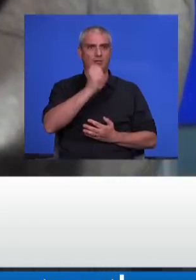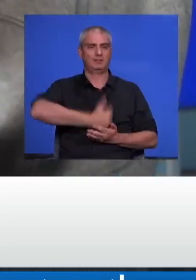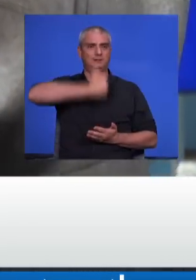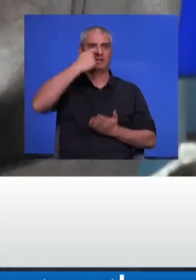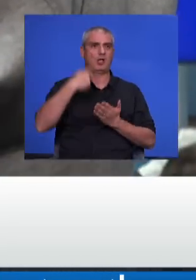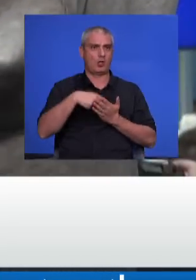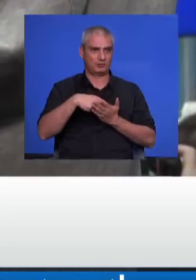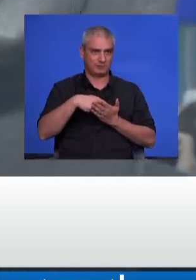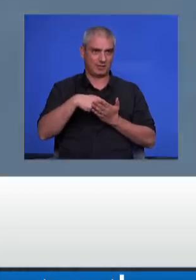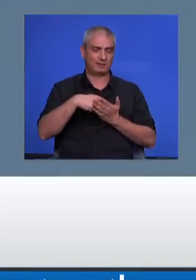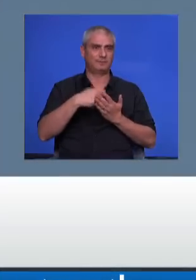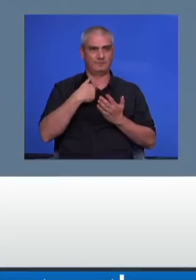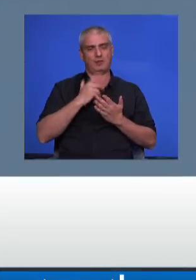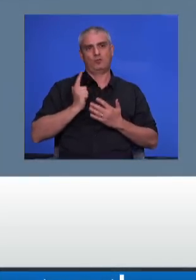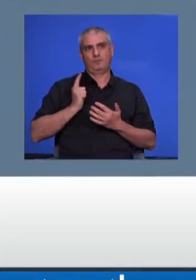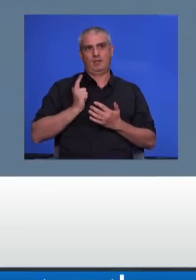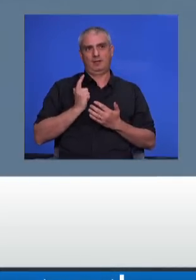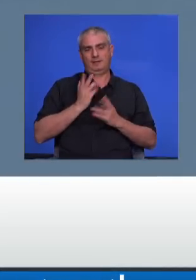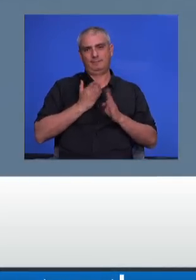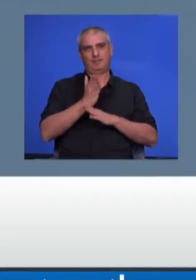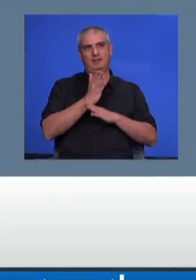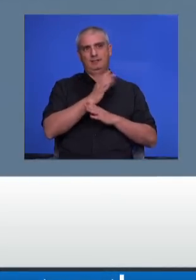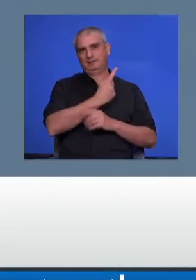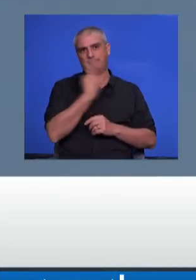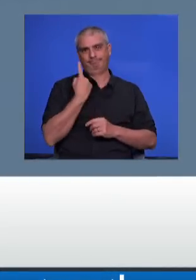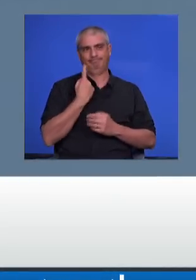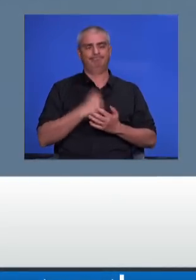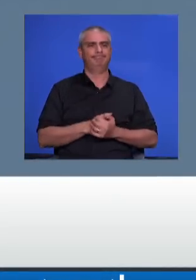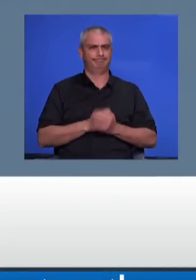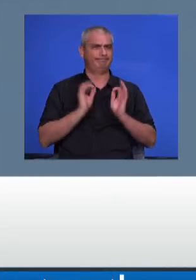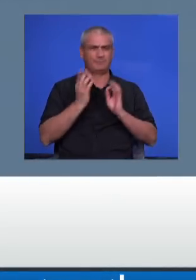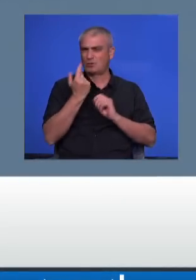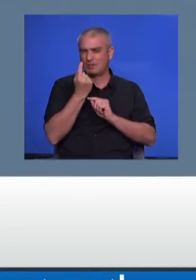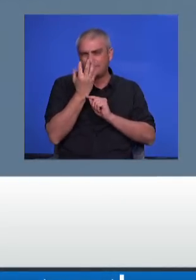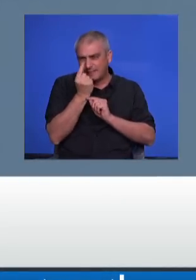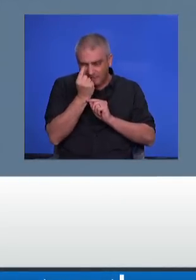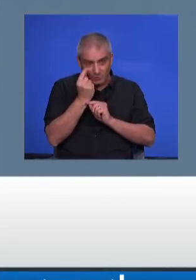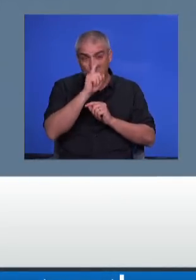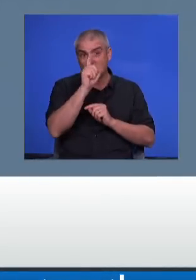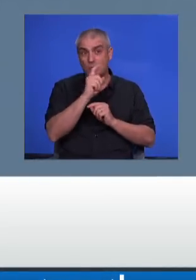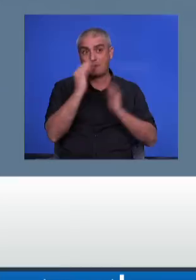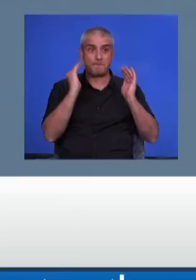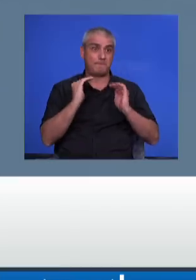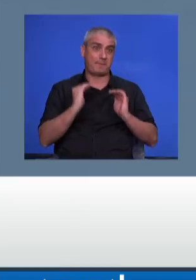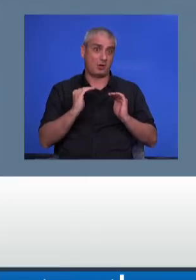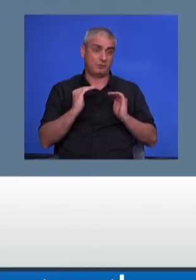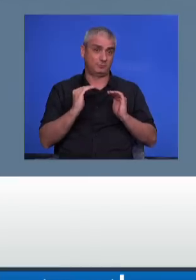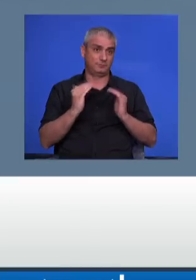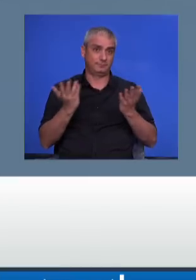האוצר, ואנחנו מחכים לכניסה. ממש בעוד דקות אחדות, אולי אפילו פחות.